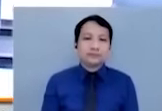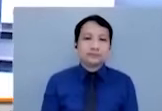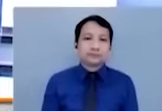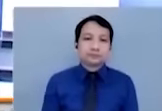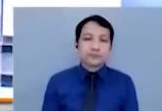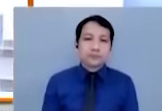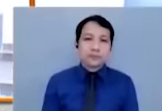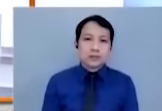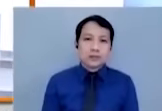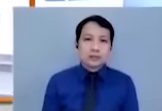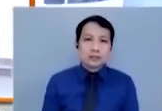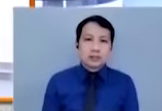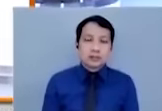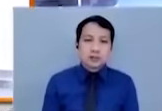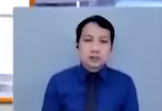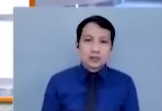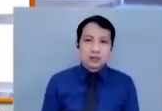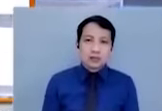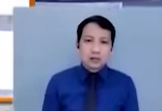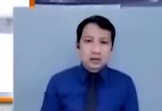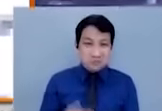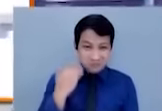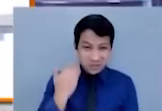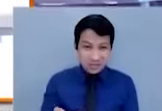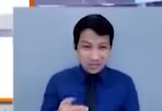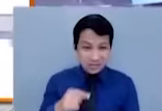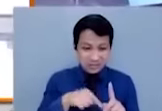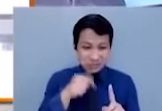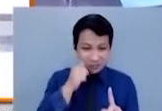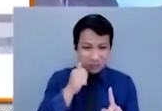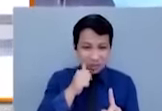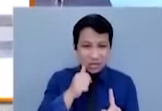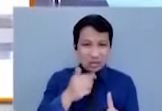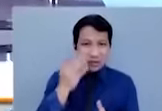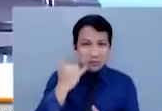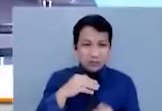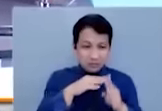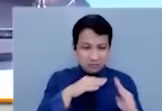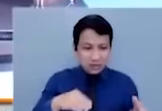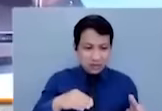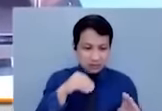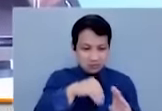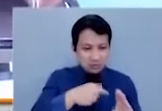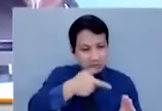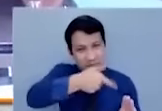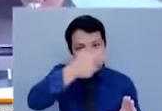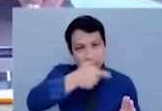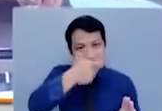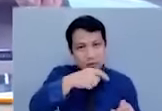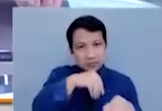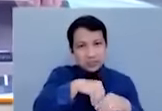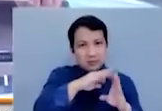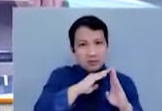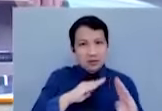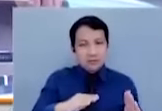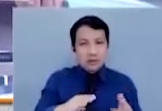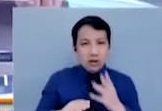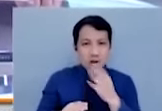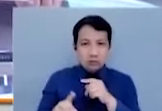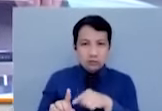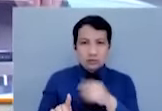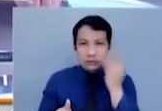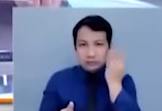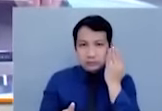Hindi na umabot ng buhay sa ospital ang isang babae na pinagbabaril sa kanyang bahay sa Tondo, Maynila. Ang mga salarin nagpanggapang bibili